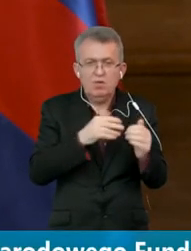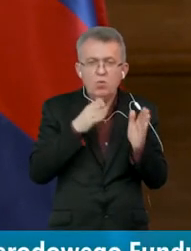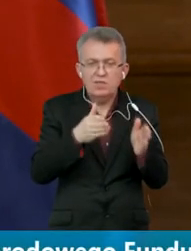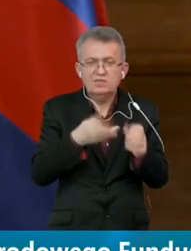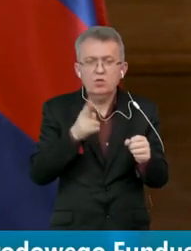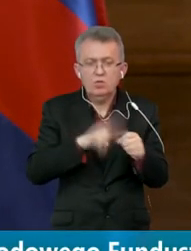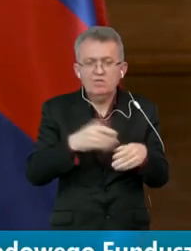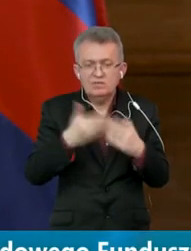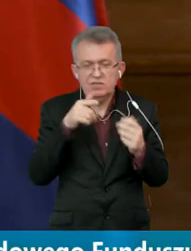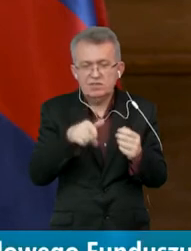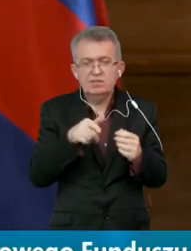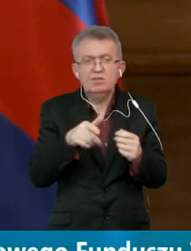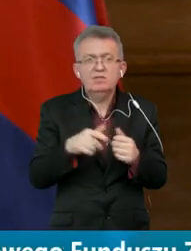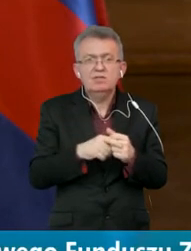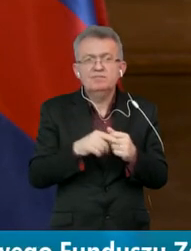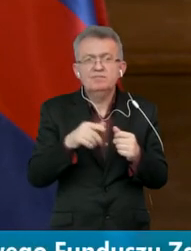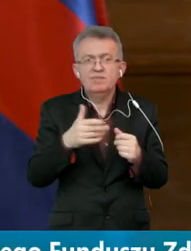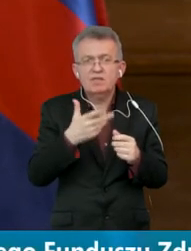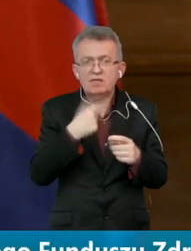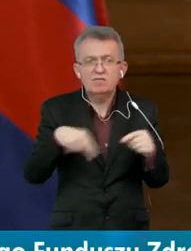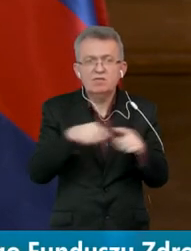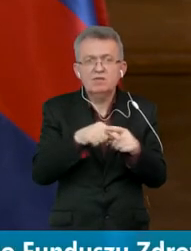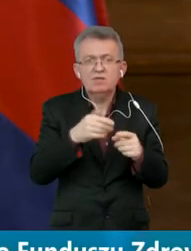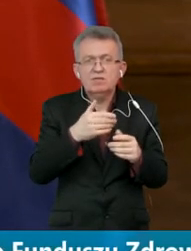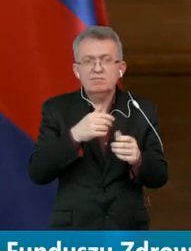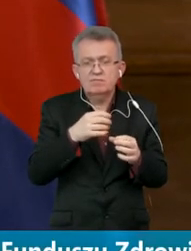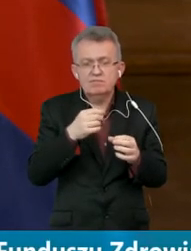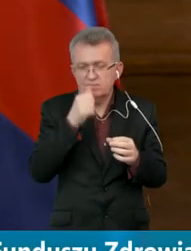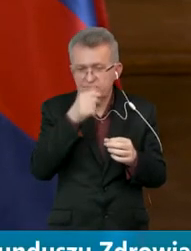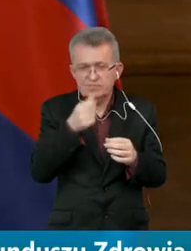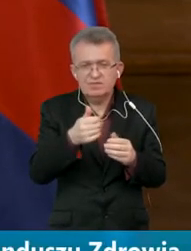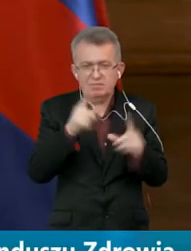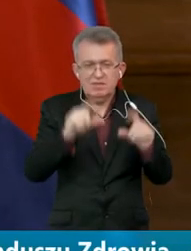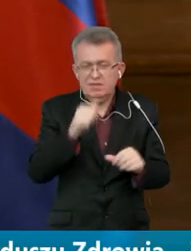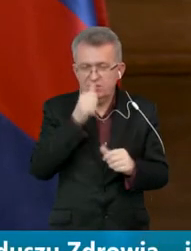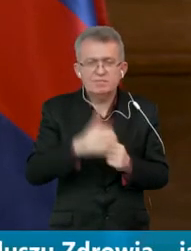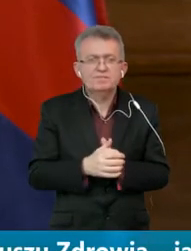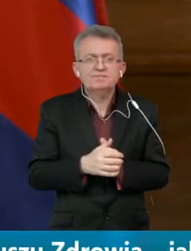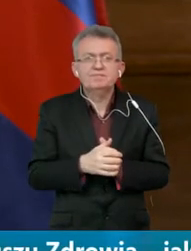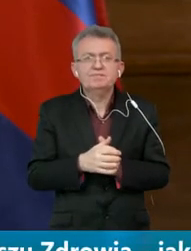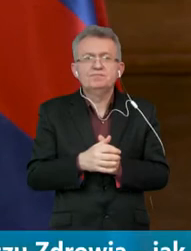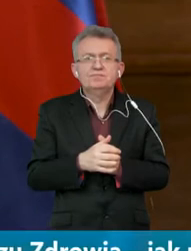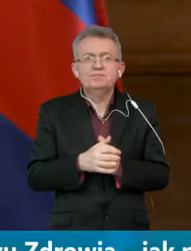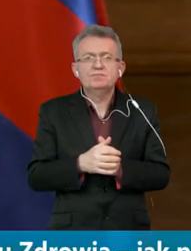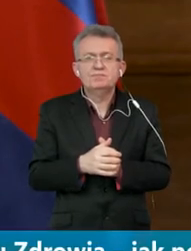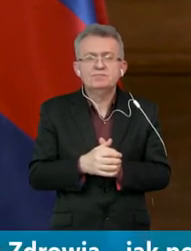które w dniu sprzedaży takiego abonamentu nie są objęte strefą płatnego parkowania.